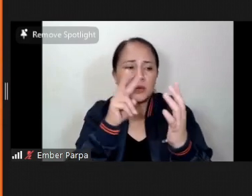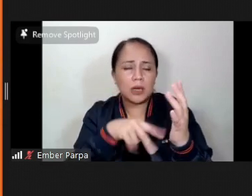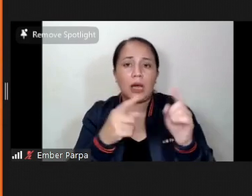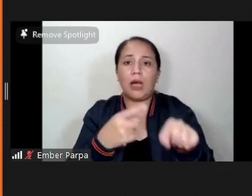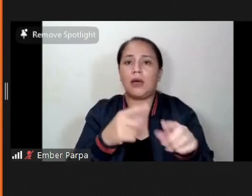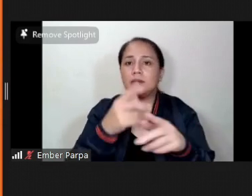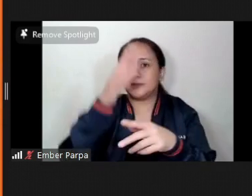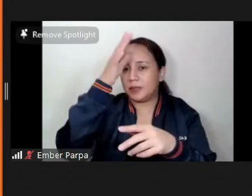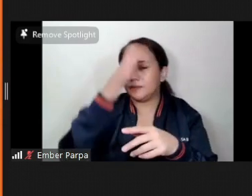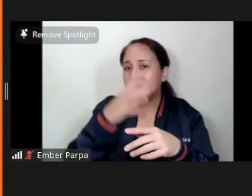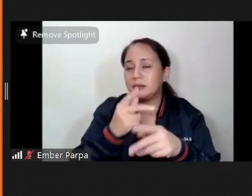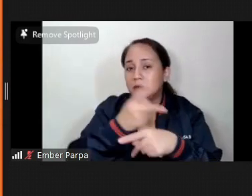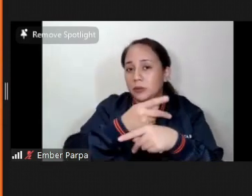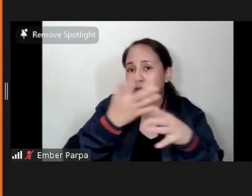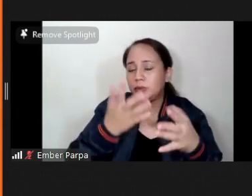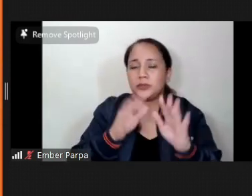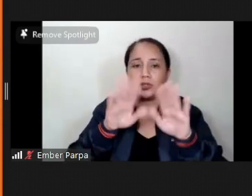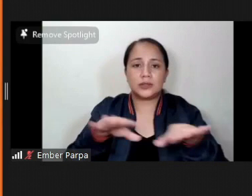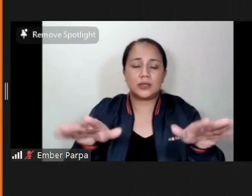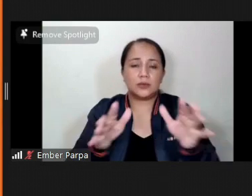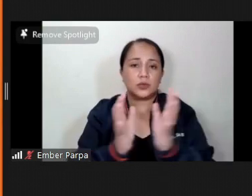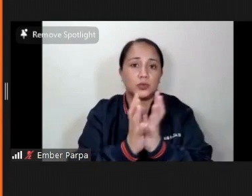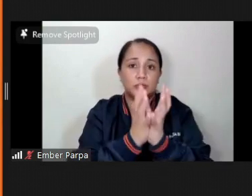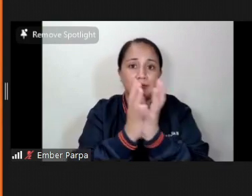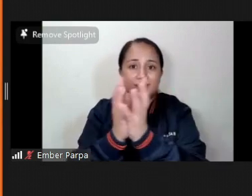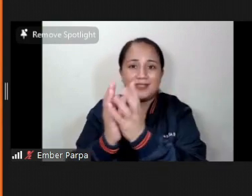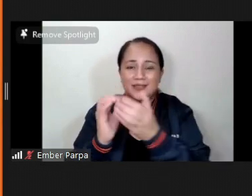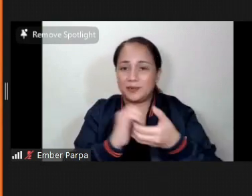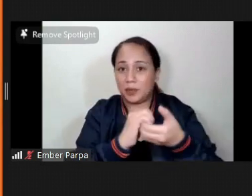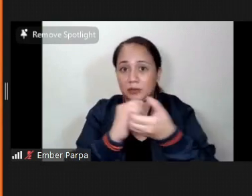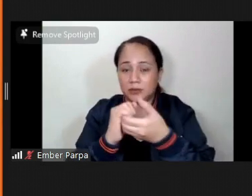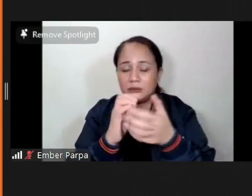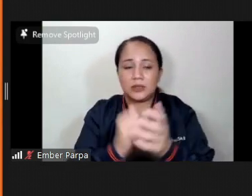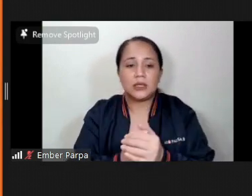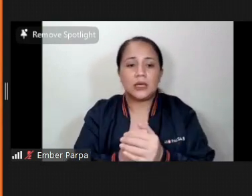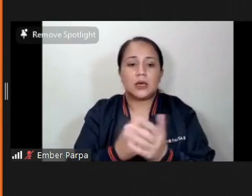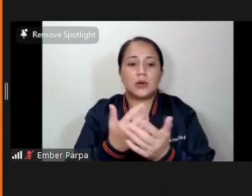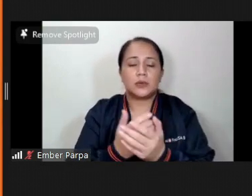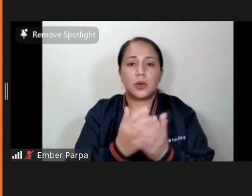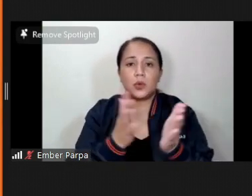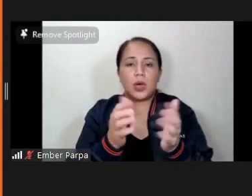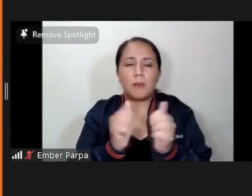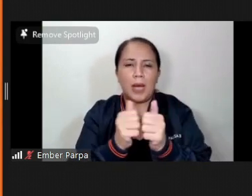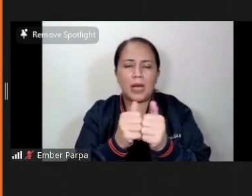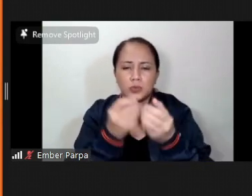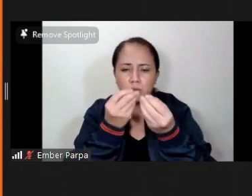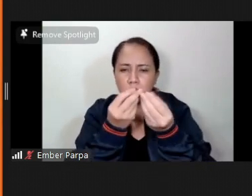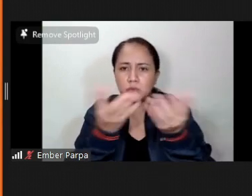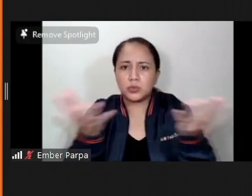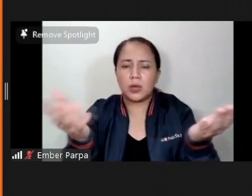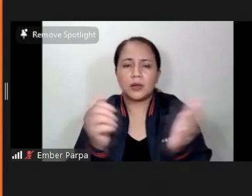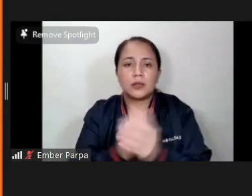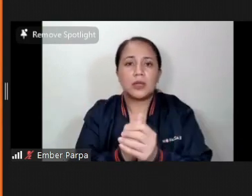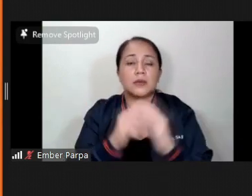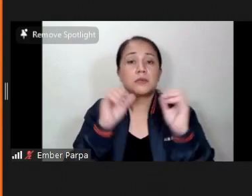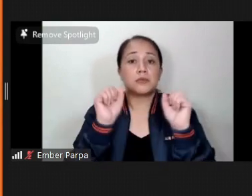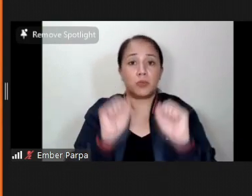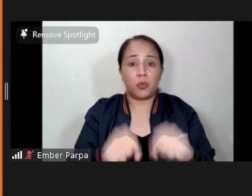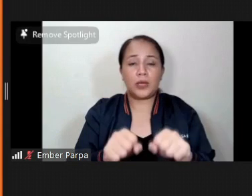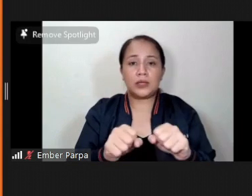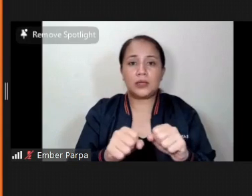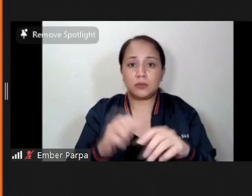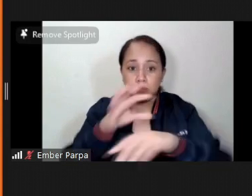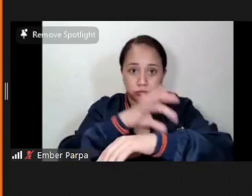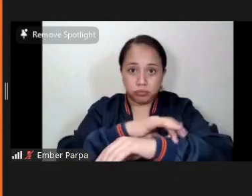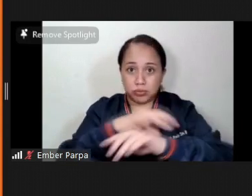caregivers, children, community stakeholders. Pagdating po sa channels or paano natin siya isasagawa, nandyan po maaari po tayo mag